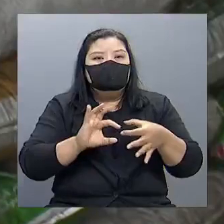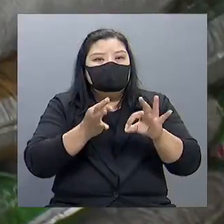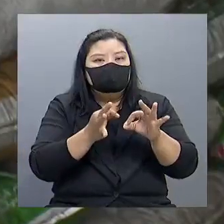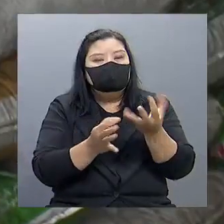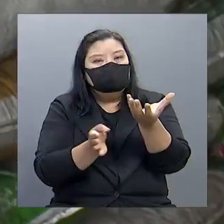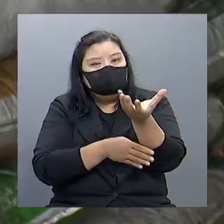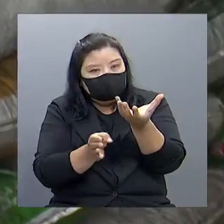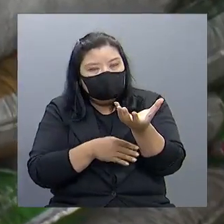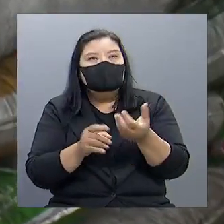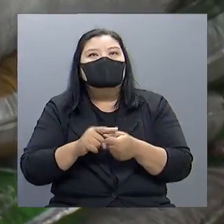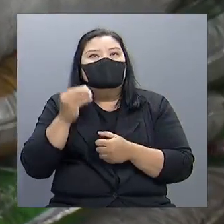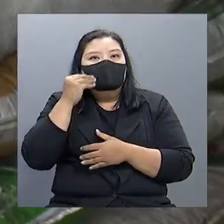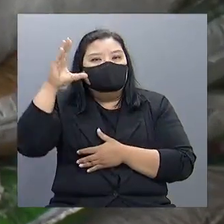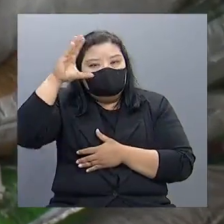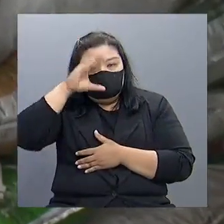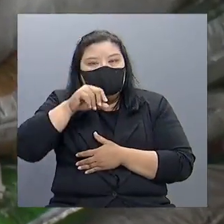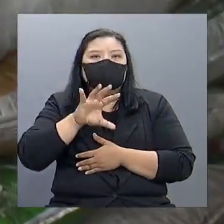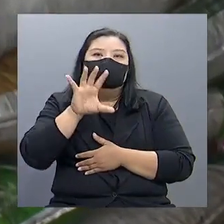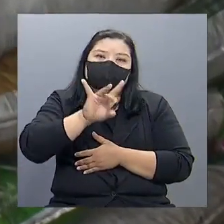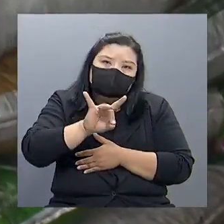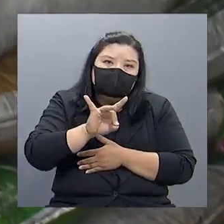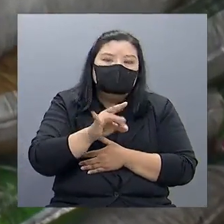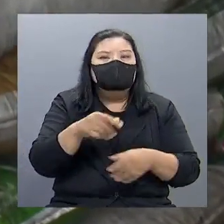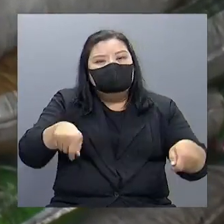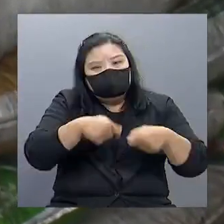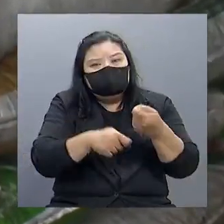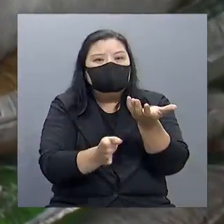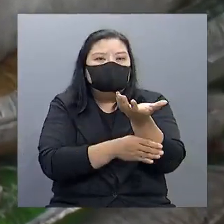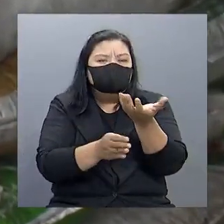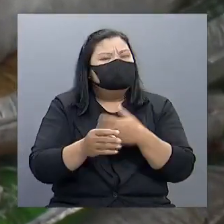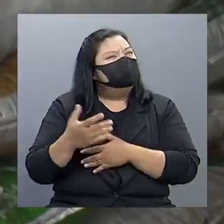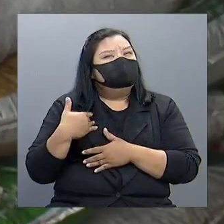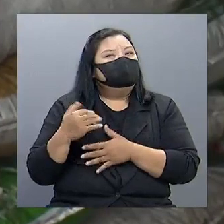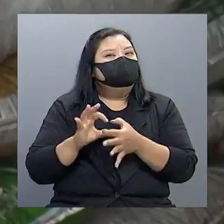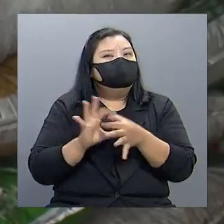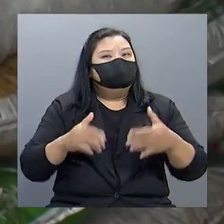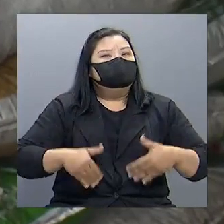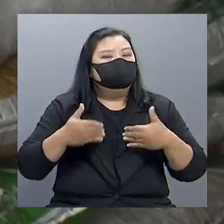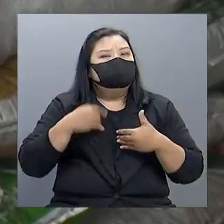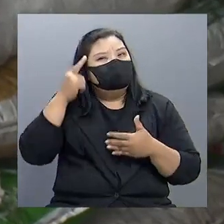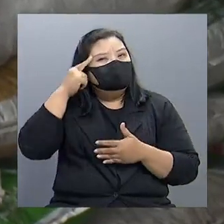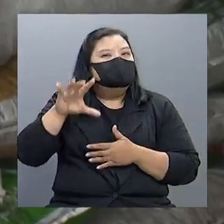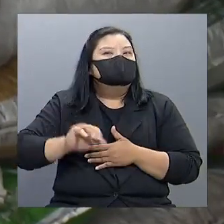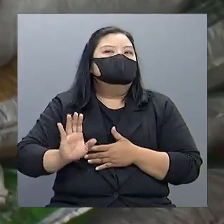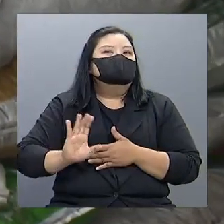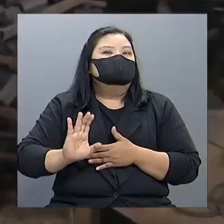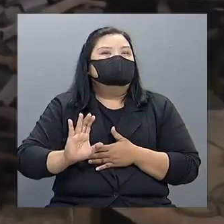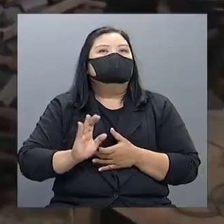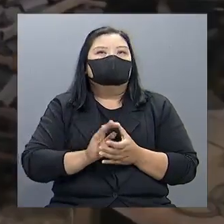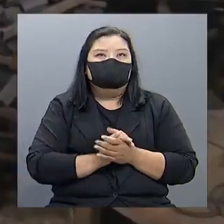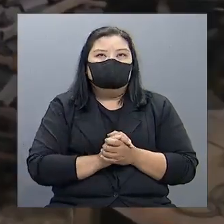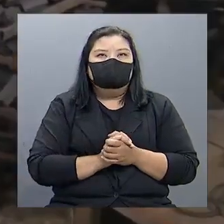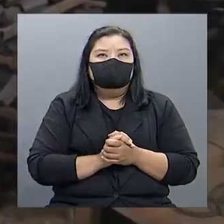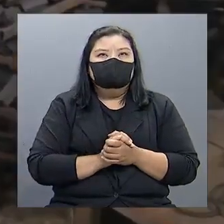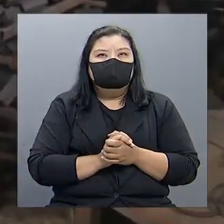สองทุ่มแล้วก็ต้องมาทำคือไม่น่ามีผลอะไรกับชีวิตเขาเลยอ่ะนะคะก็เลย